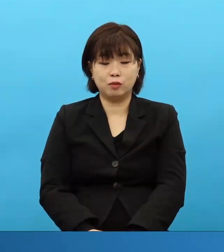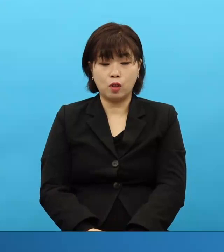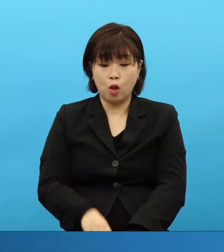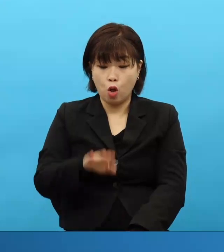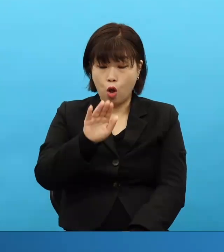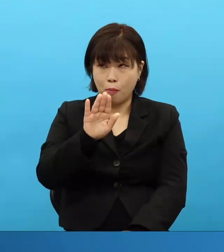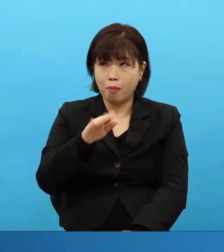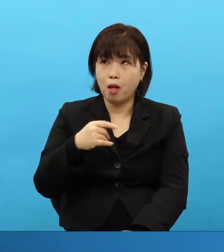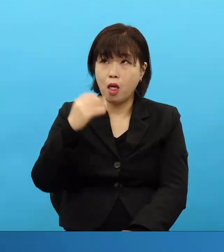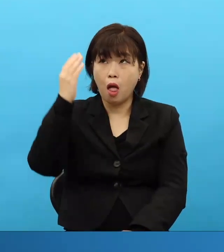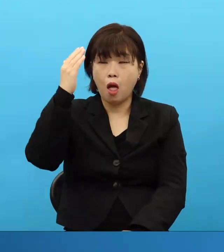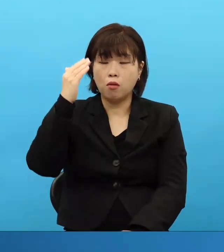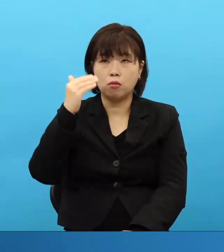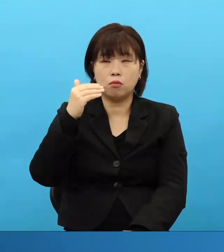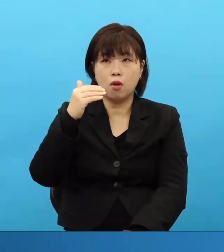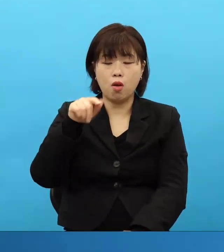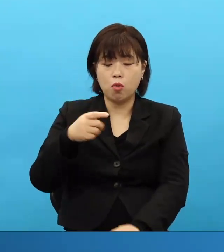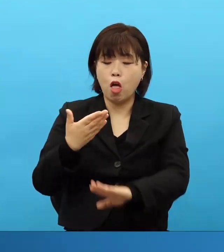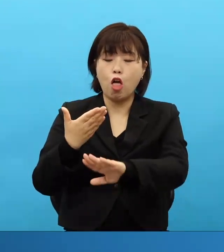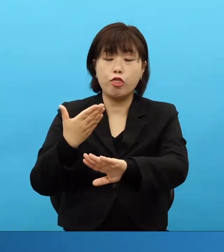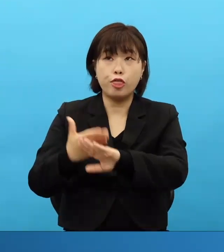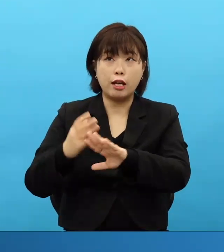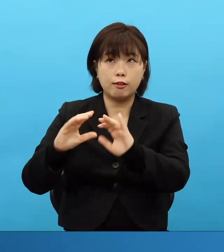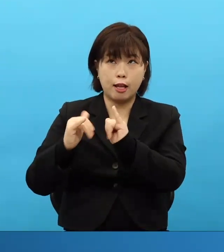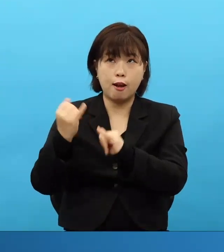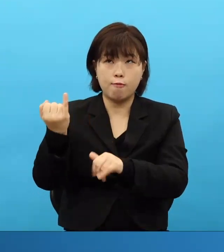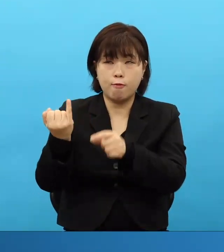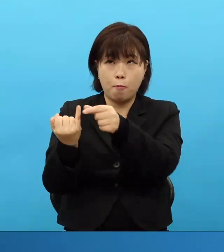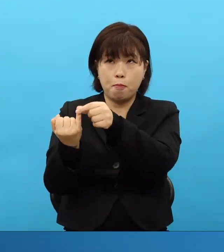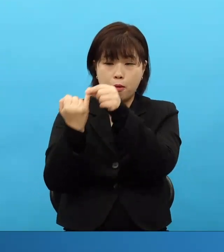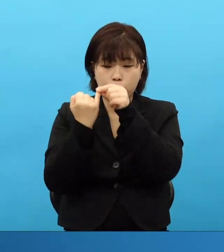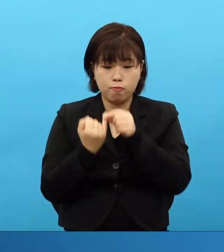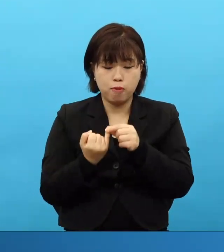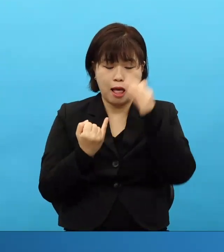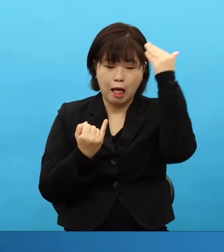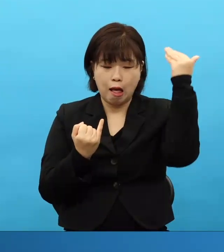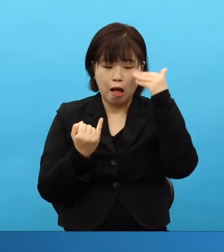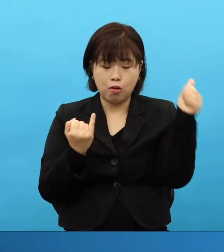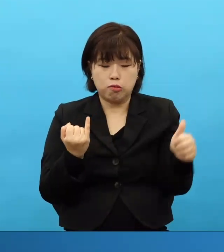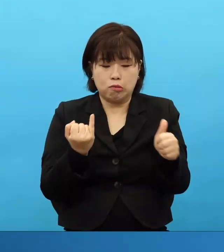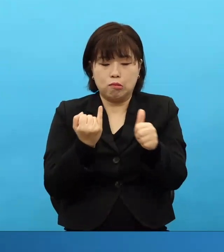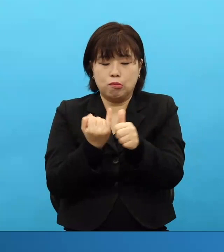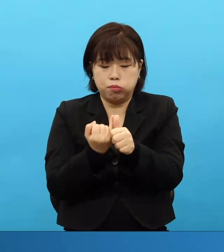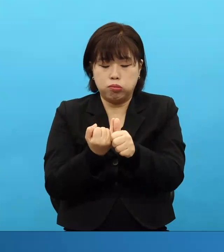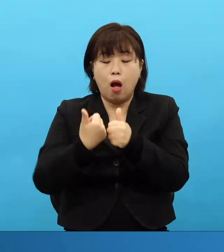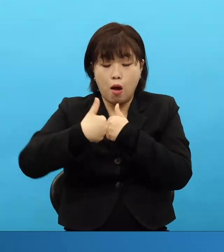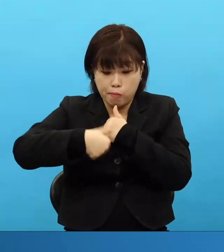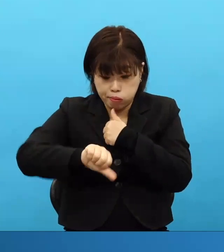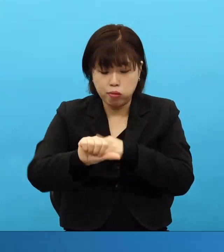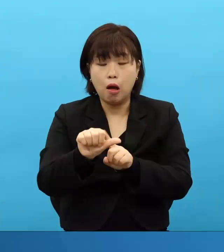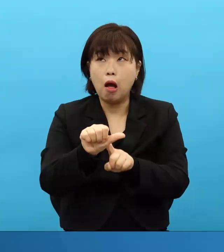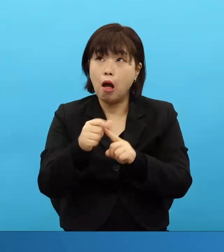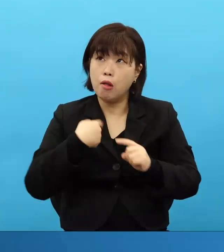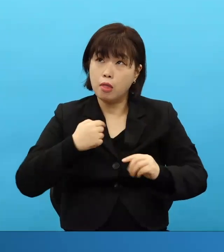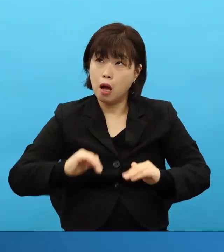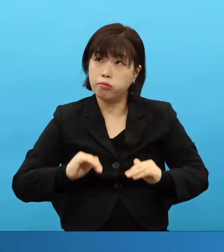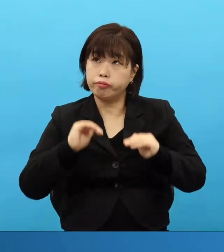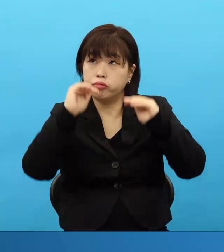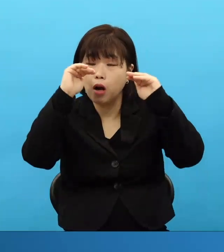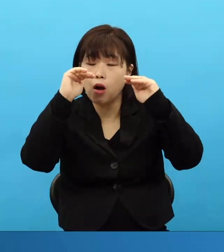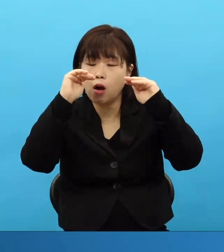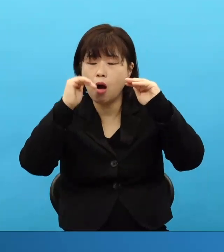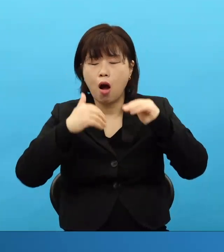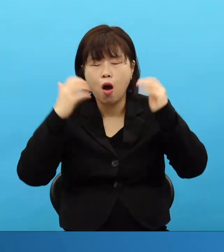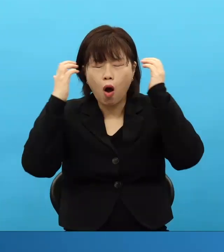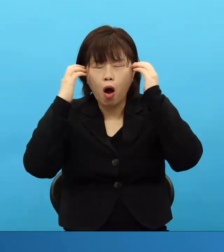as TCKs, in one sense, it's a blessing because even though you have suffered, it's greatly beneficial 그리고 to 앞으로는 you. TCK가 쓰임받을 시대가 올 수밖에 없어요. And in the future, an age is coming